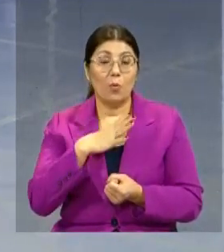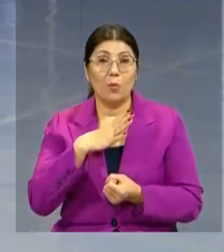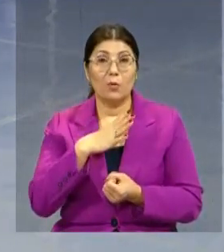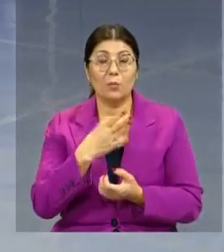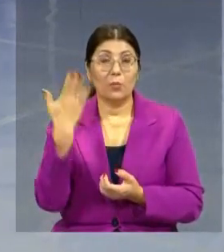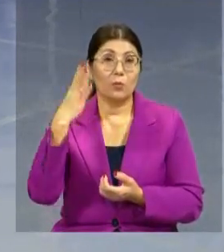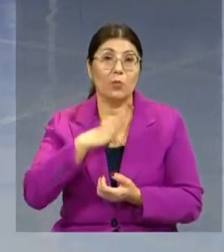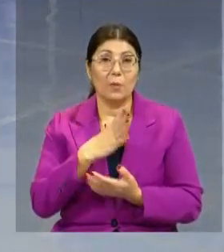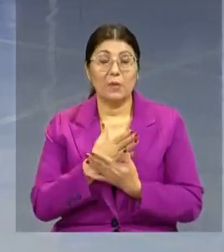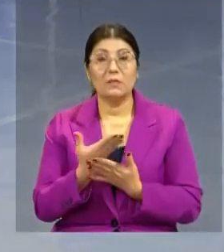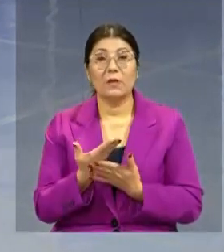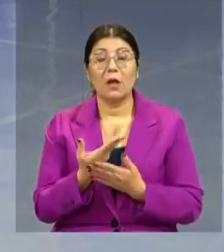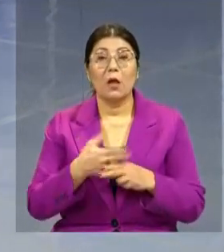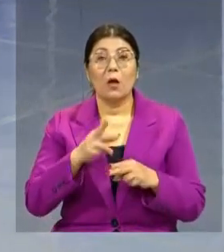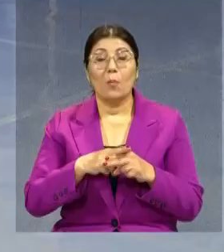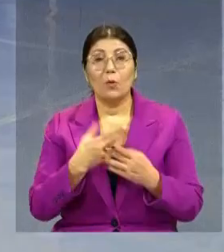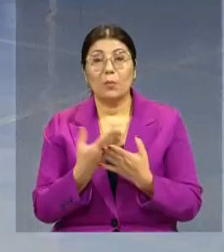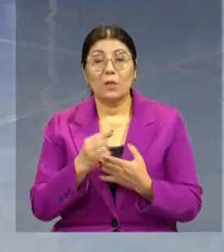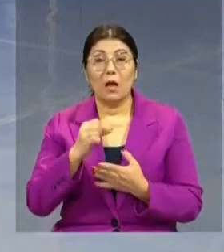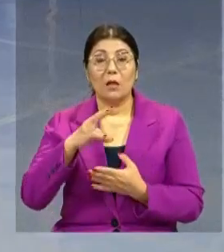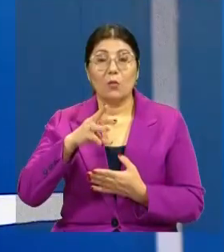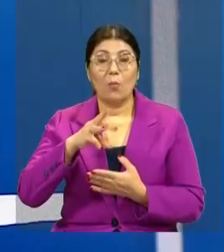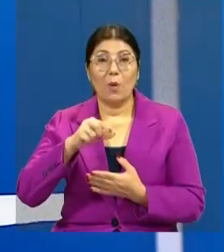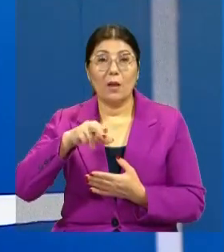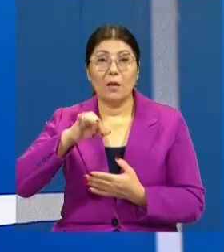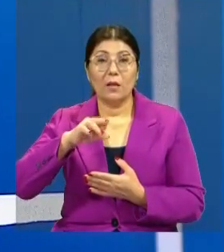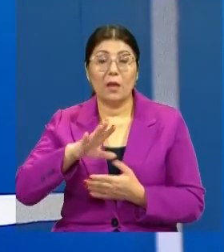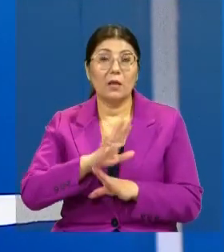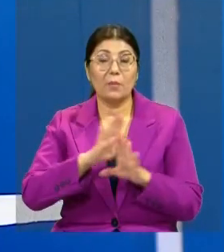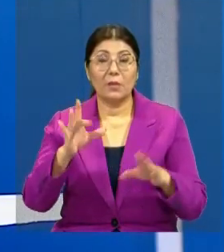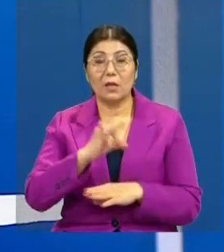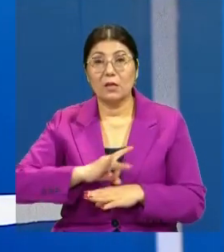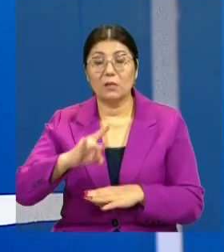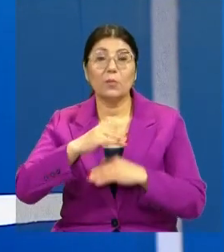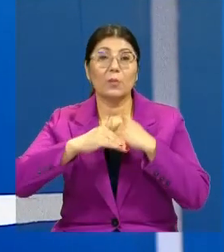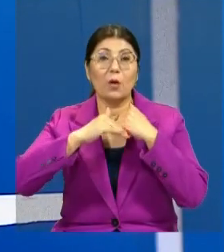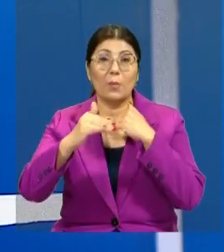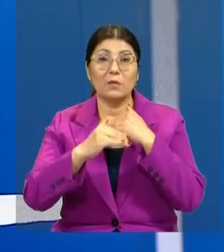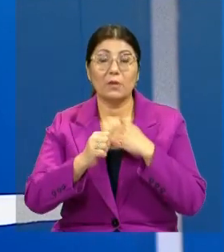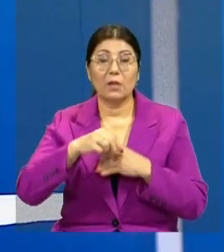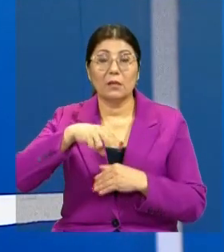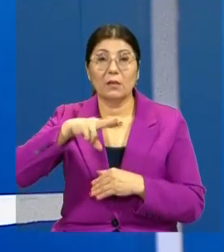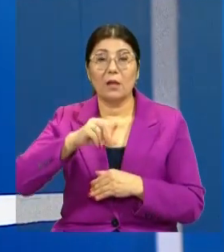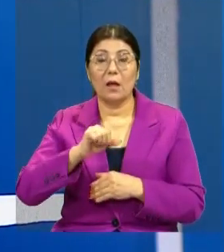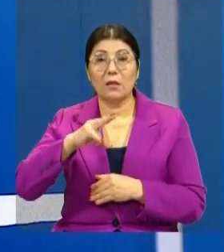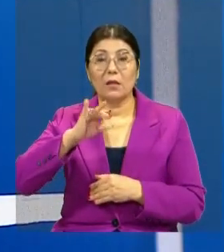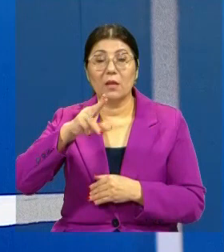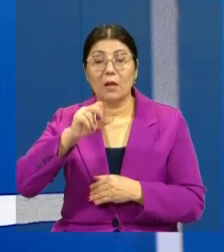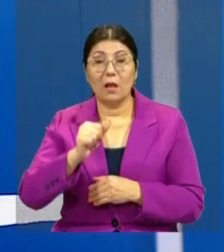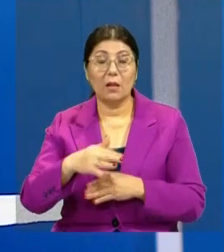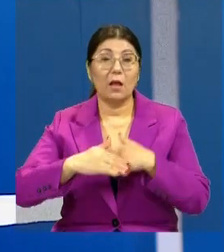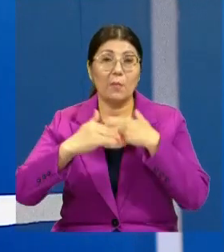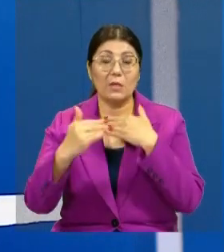болмаған. Синоптиктер мәліметінше бұл мүлде аномалия емес. Республика аумағында атлантикалық аймақтардан жылы